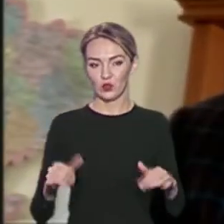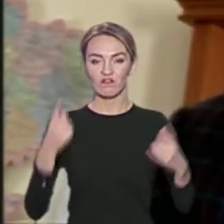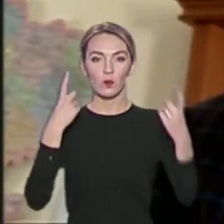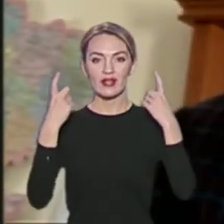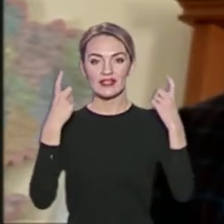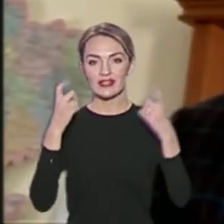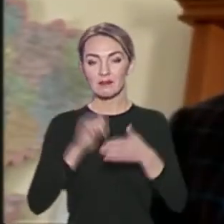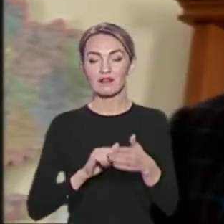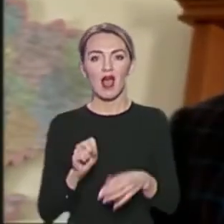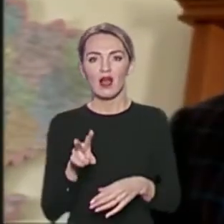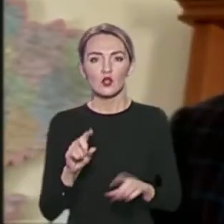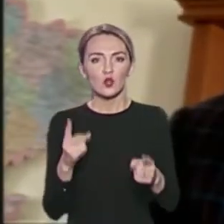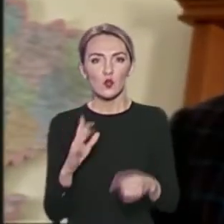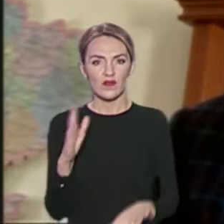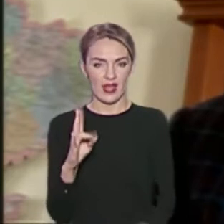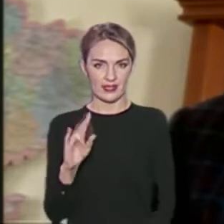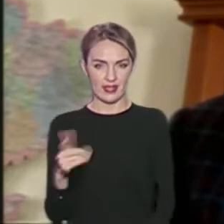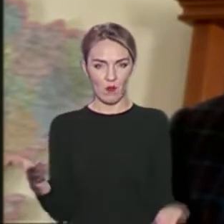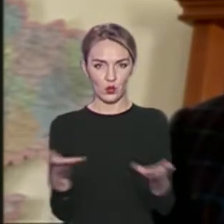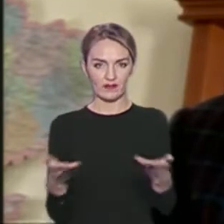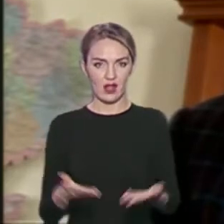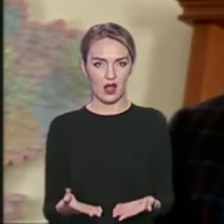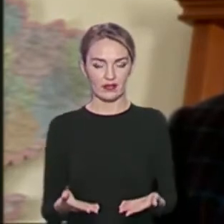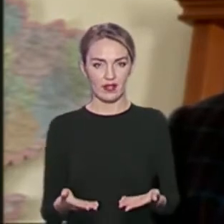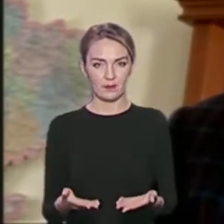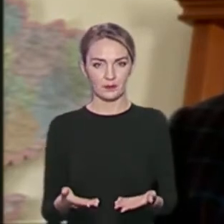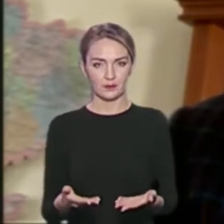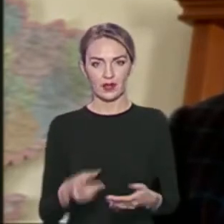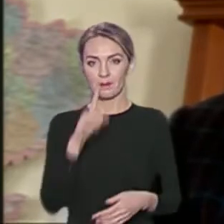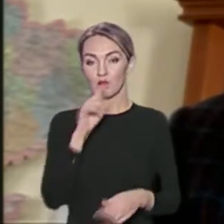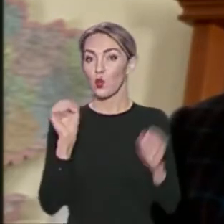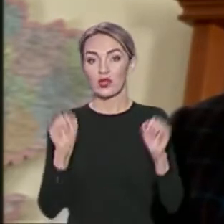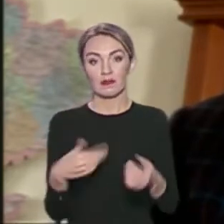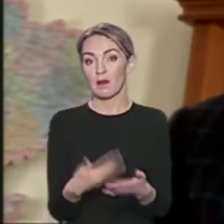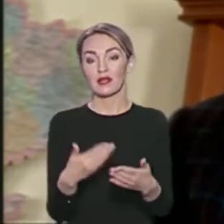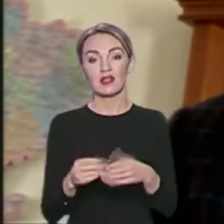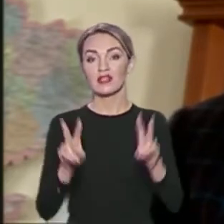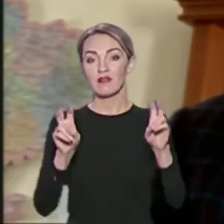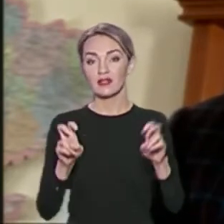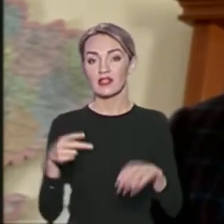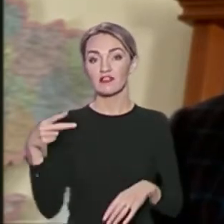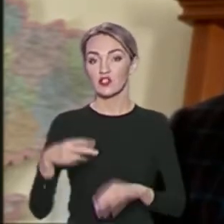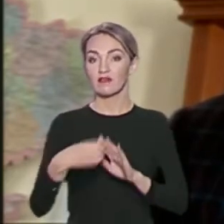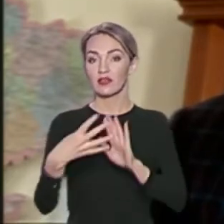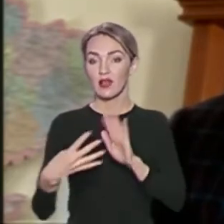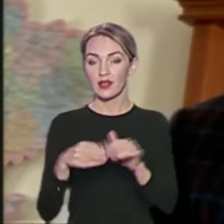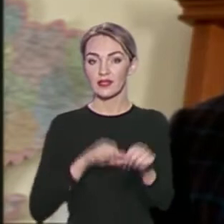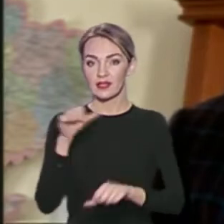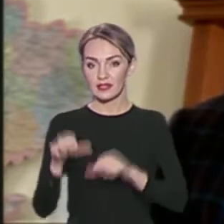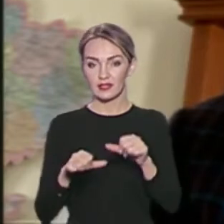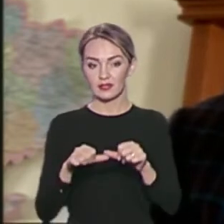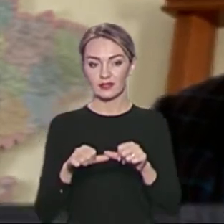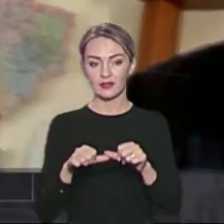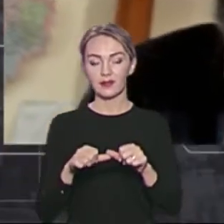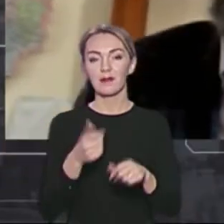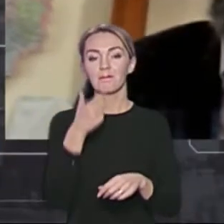інформаційний привід, але чому ви взяли вересень для порівняння як місяць? Ви могли б, наприклад, назвати, що за 2019 рік на,